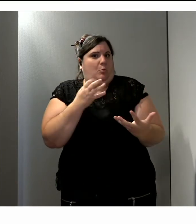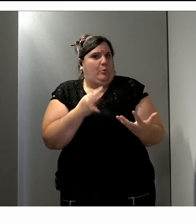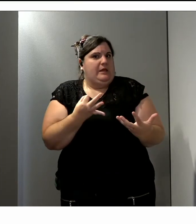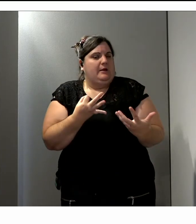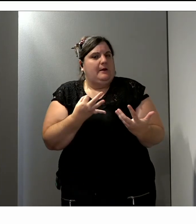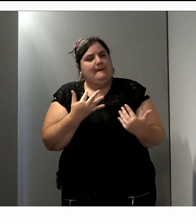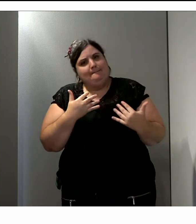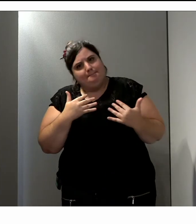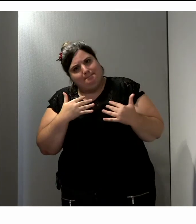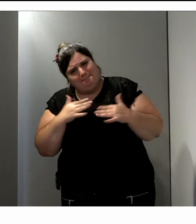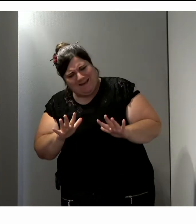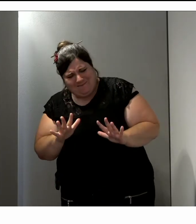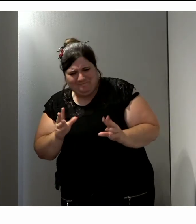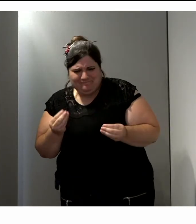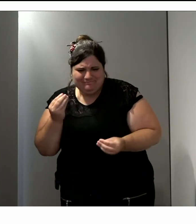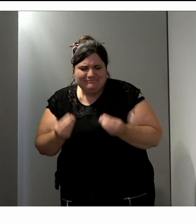en fait,